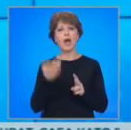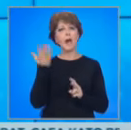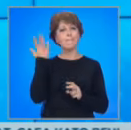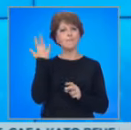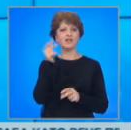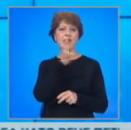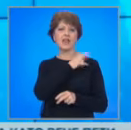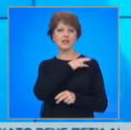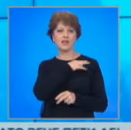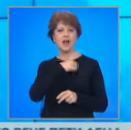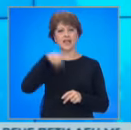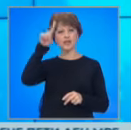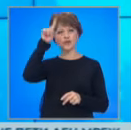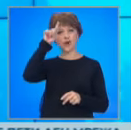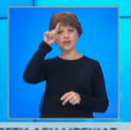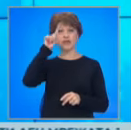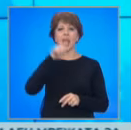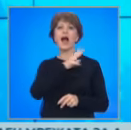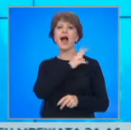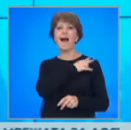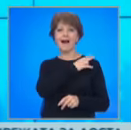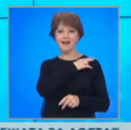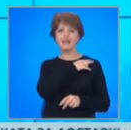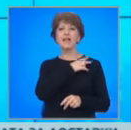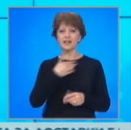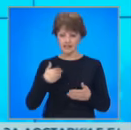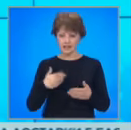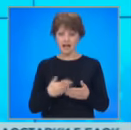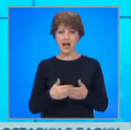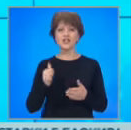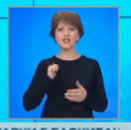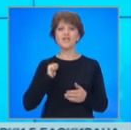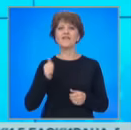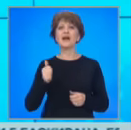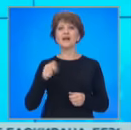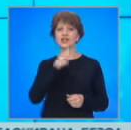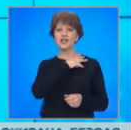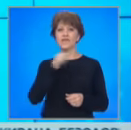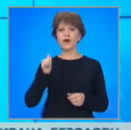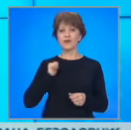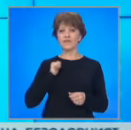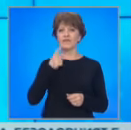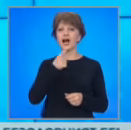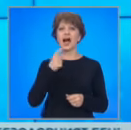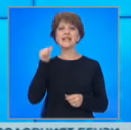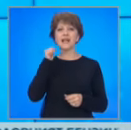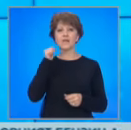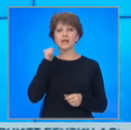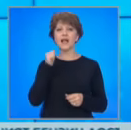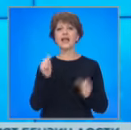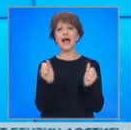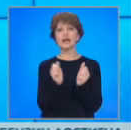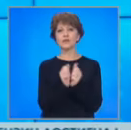Бившият началник на столичния КАТ и настоящ шеф на охранителна полиция в Асеновград, Тенчо Тенев, е арестуван за 72 часа